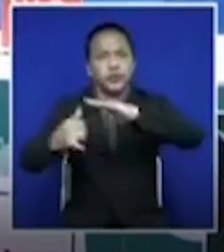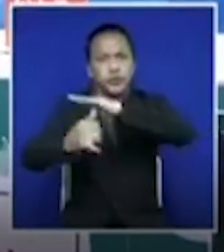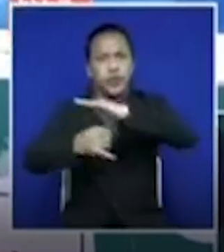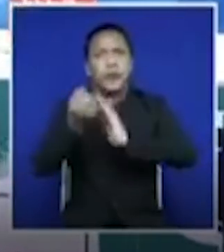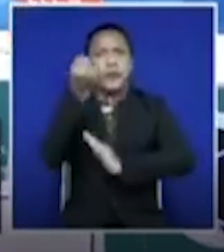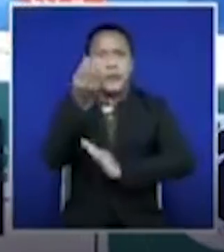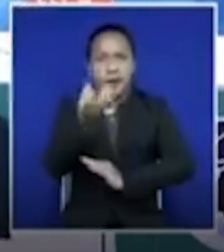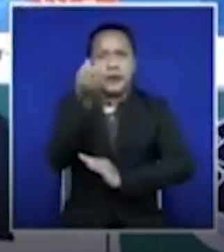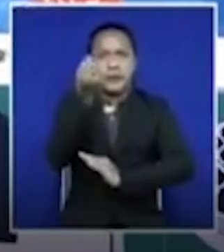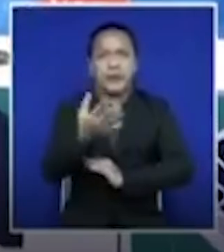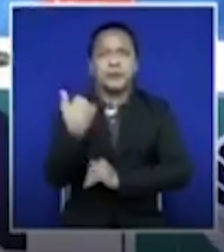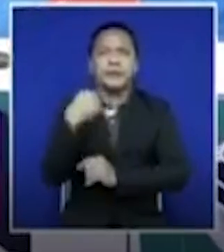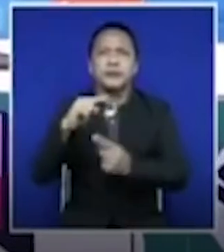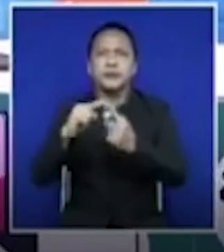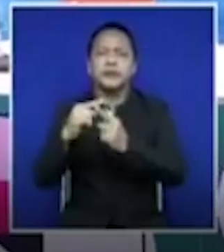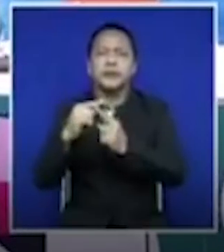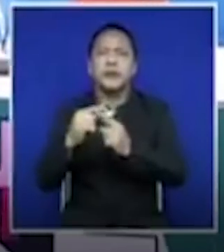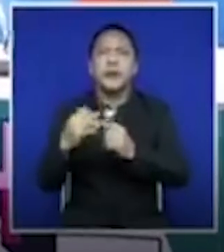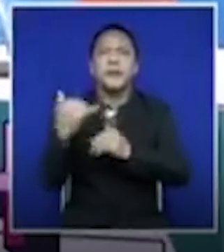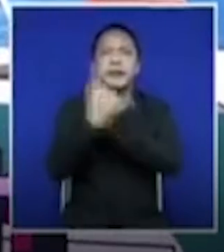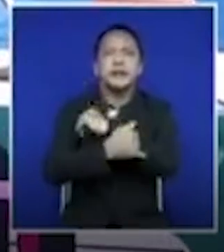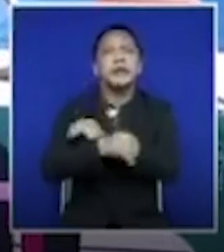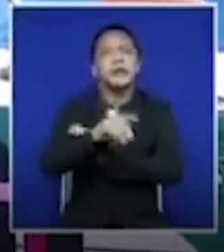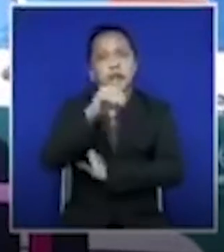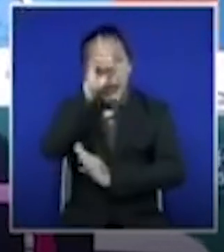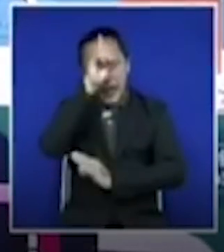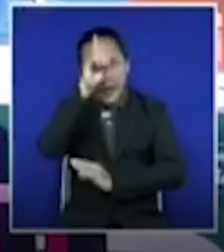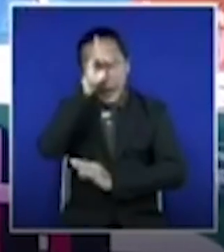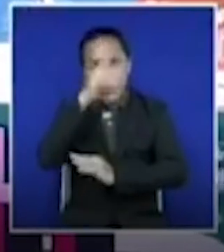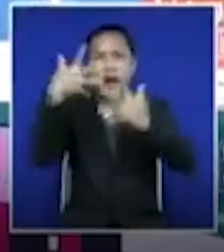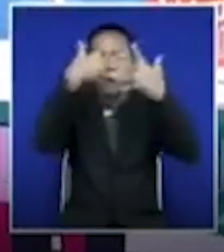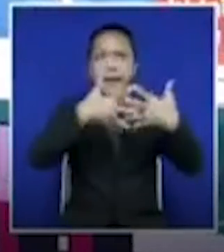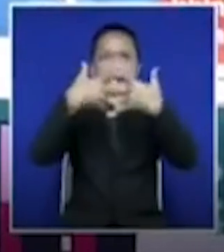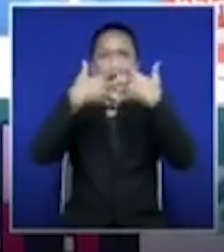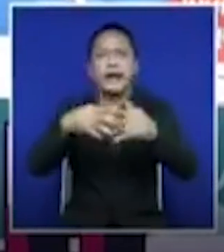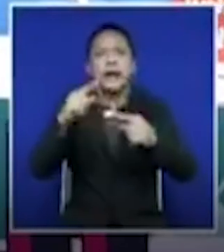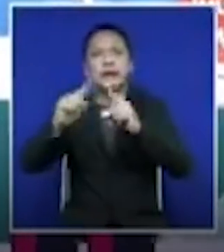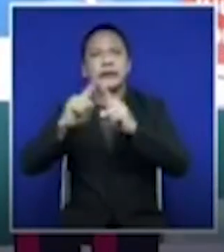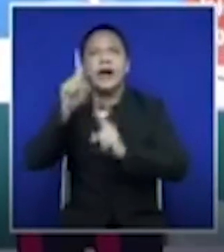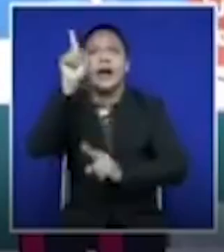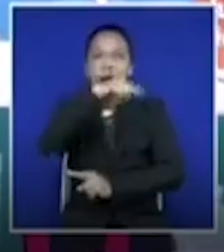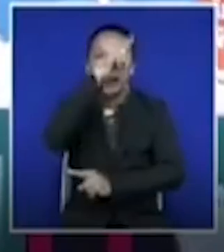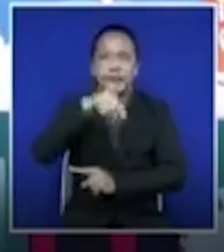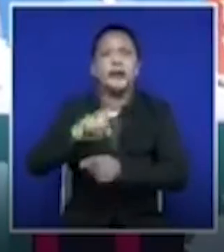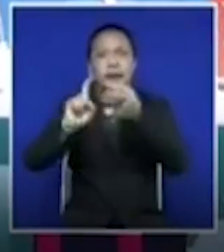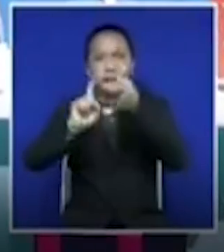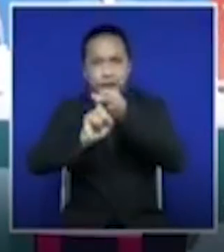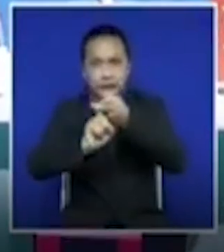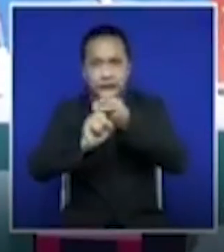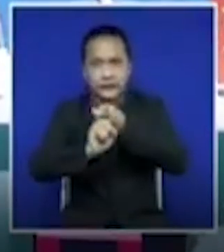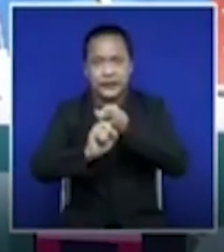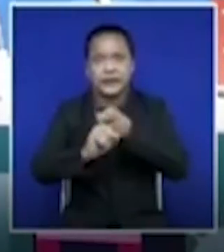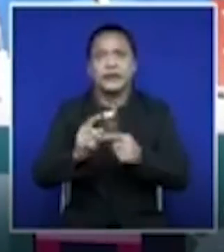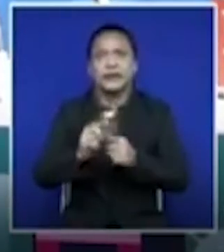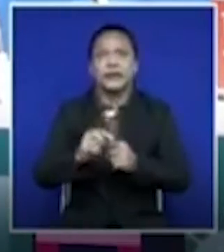างๆเยอะขึ้นด้วยนะครับไม่ว่าจะมาจากเคนยาเยอรมันสหรัฐอเมริกาบาเรนสหราชอาณาจักรรัสเซียนะครับบังคล